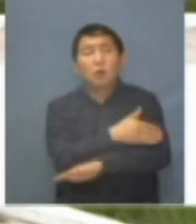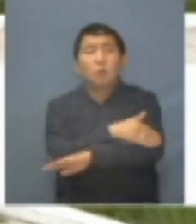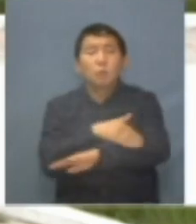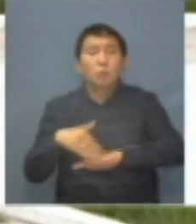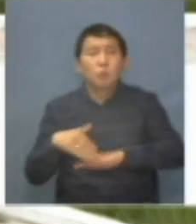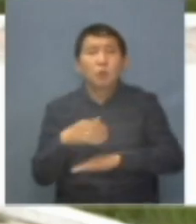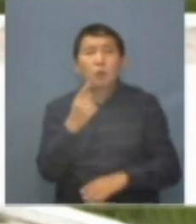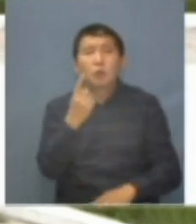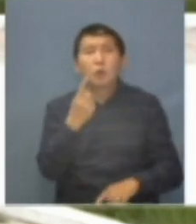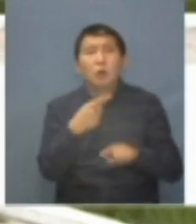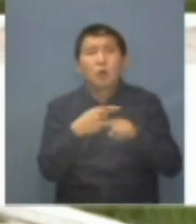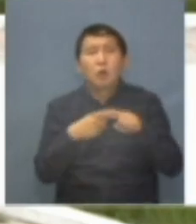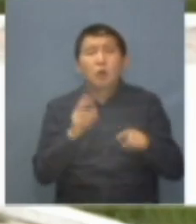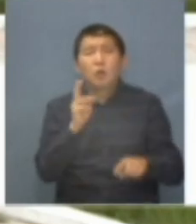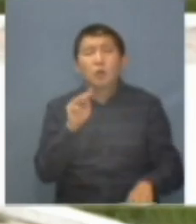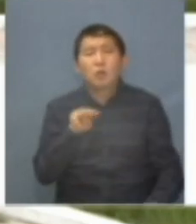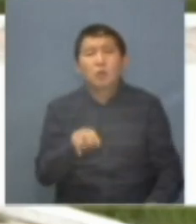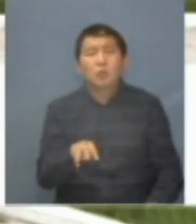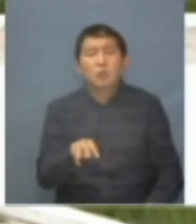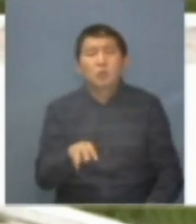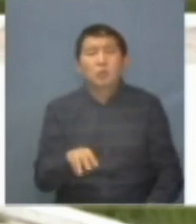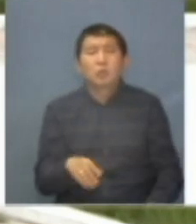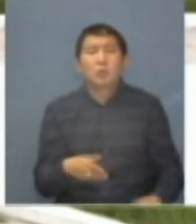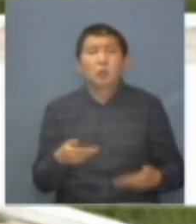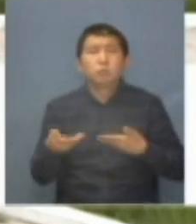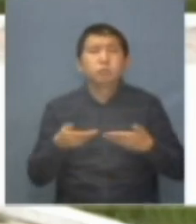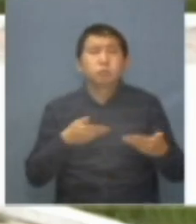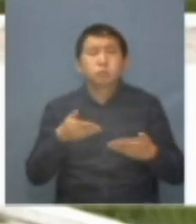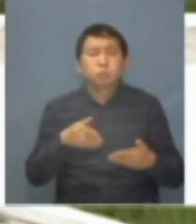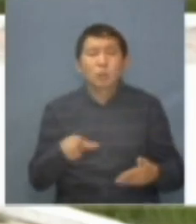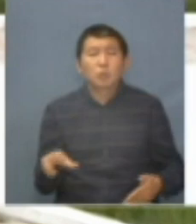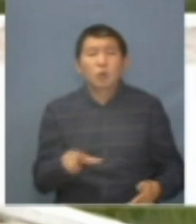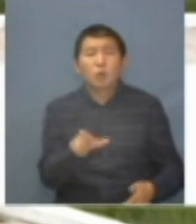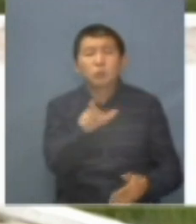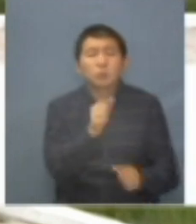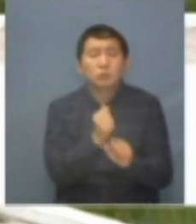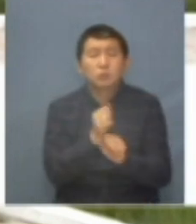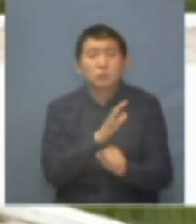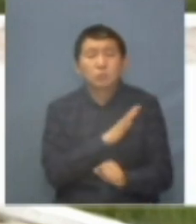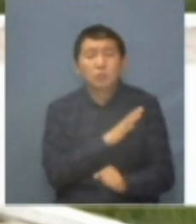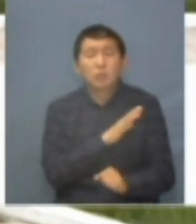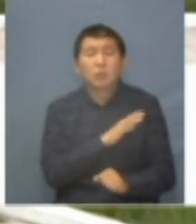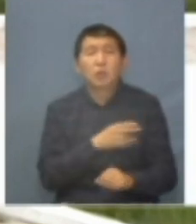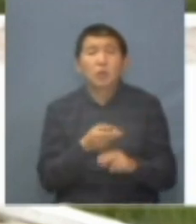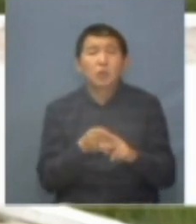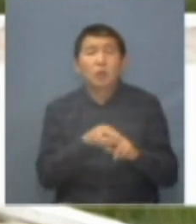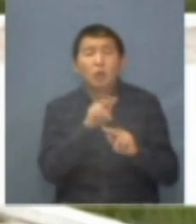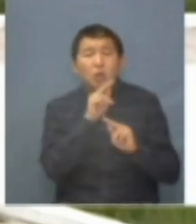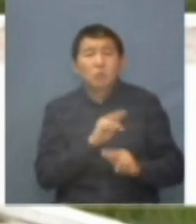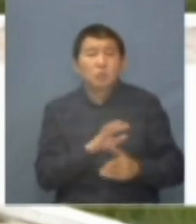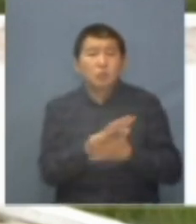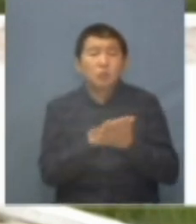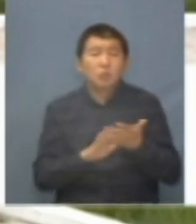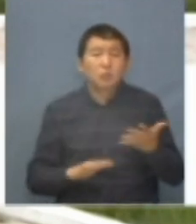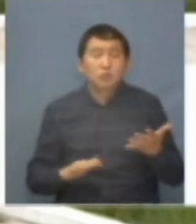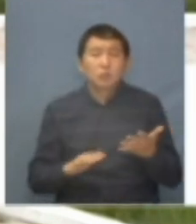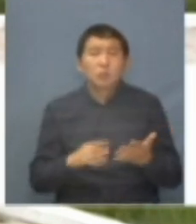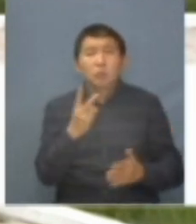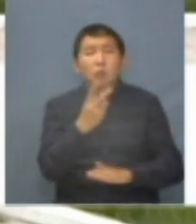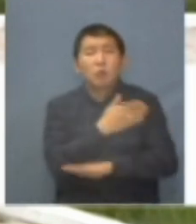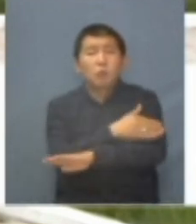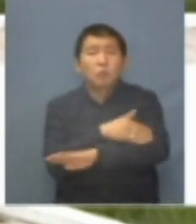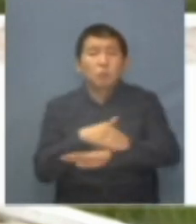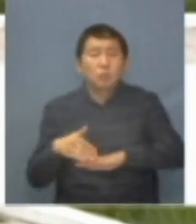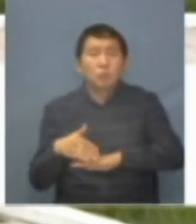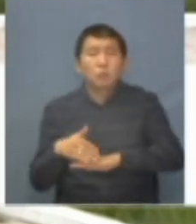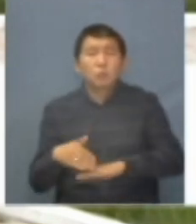1,5 километр тротуар салынды. Биыл сол жұмыстар жалғастырып, тағы екі көшеге жиыны 1,6